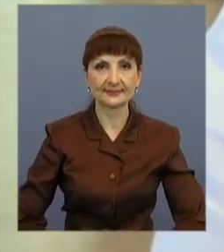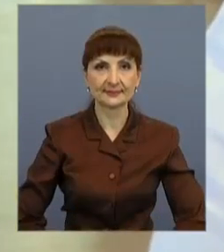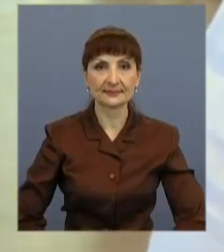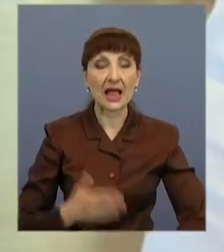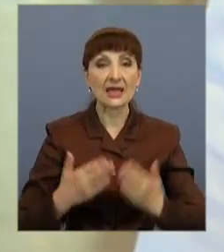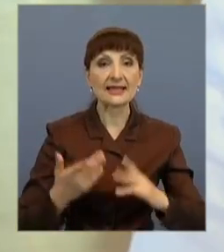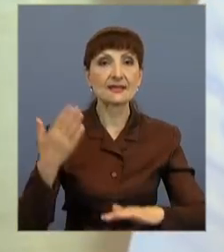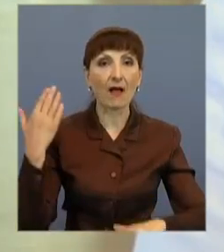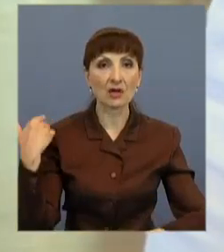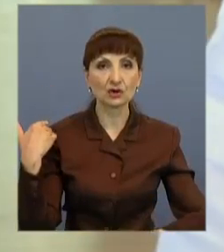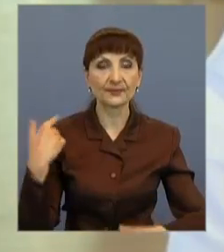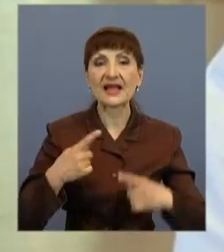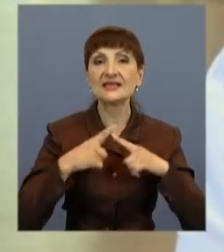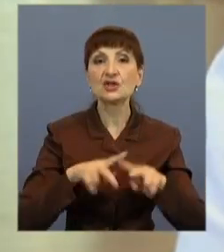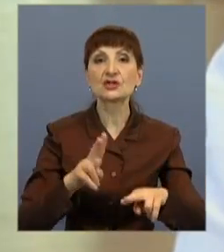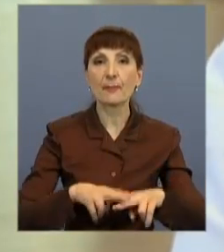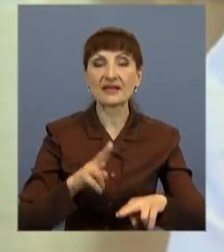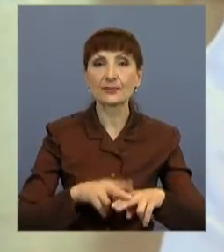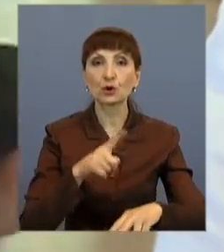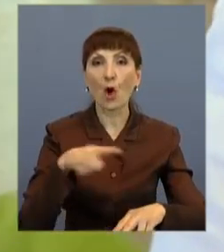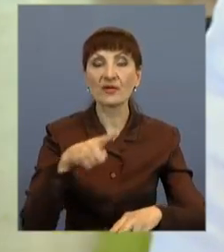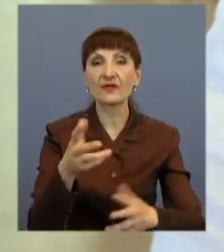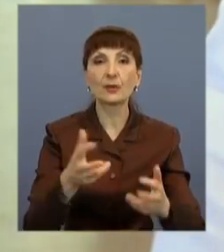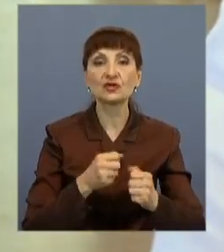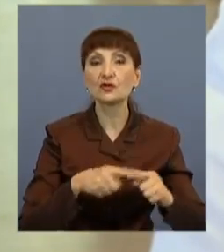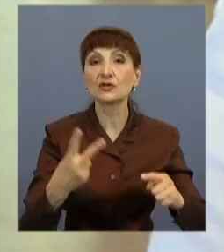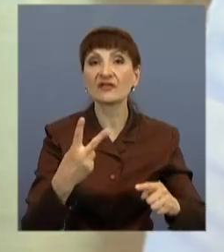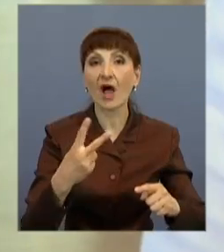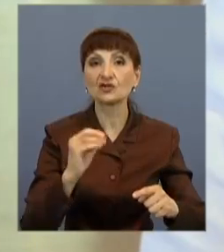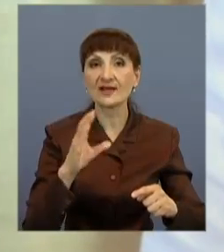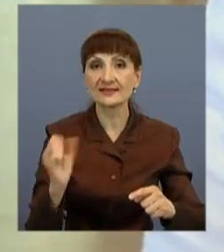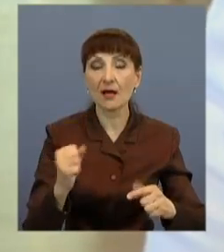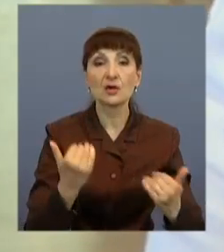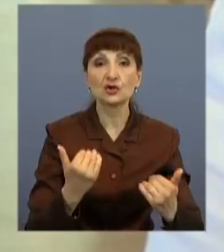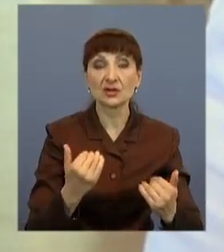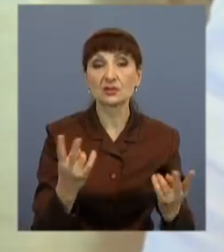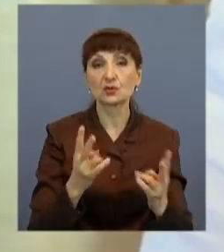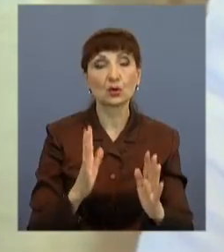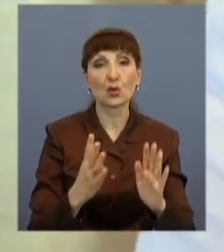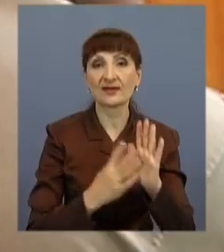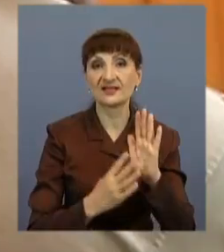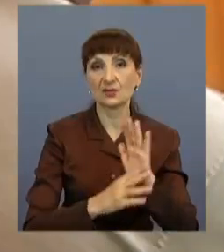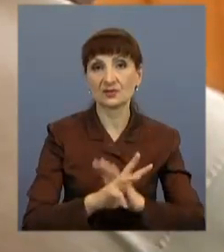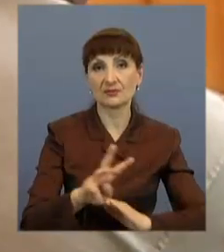Если раньше технические паспорт и номера вы получали в течение 2 часов, то сейчас для этого необходимо 90 минут. Кстати, в